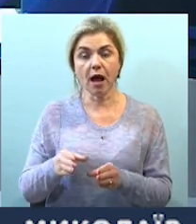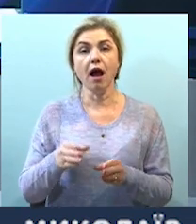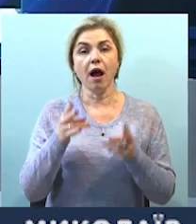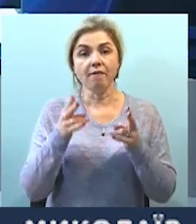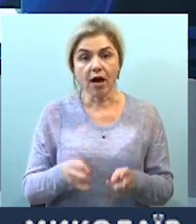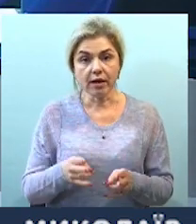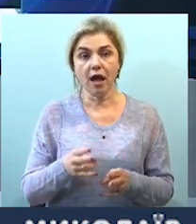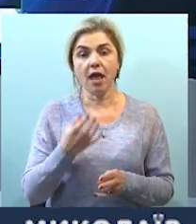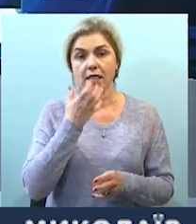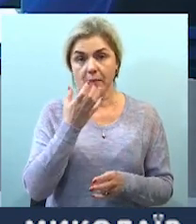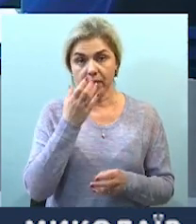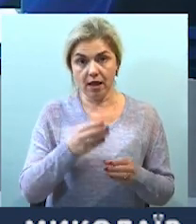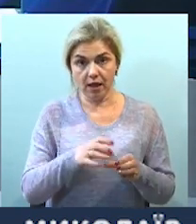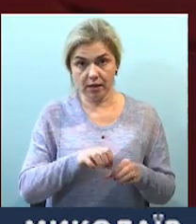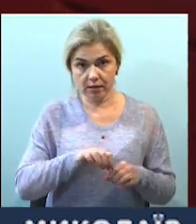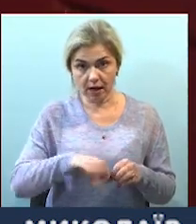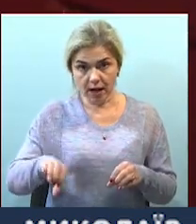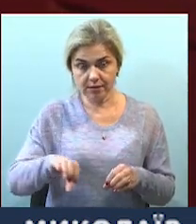на теплотрасі.